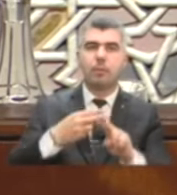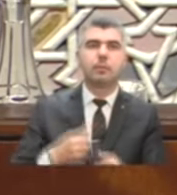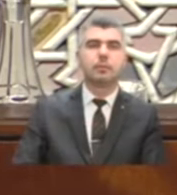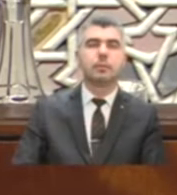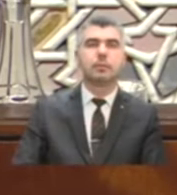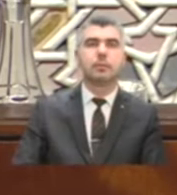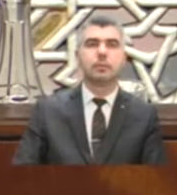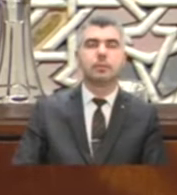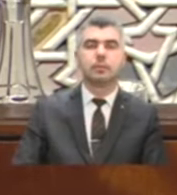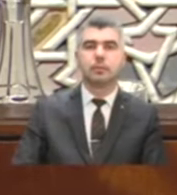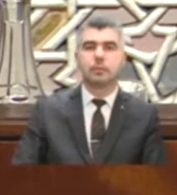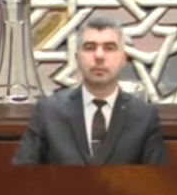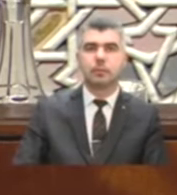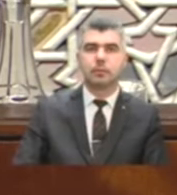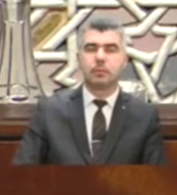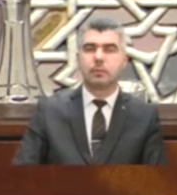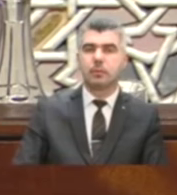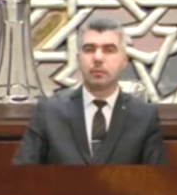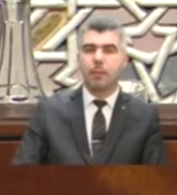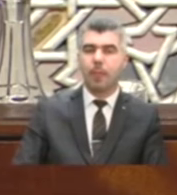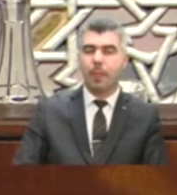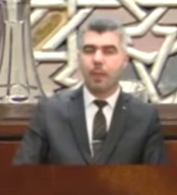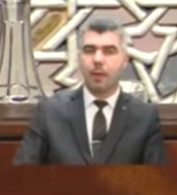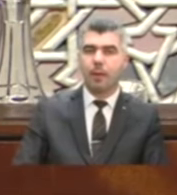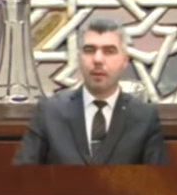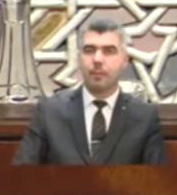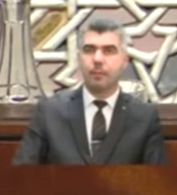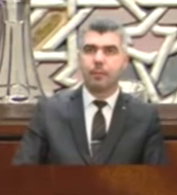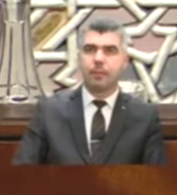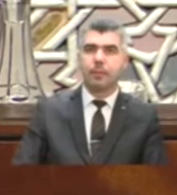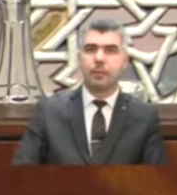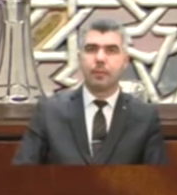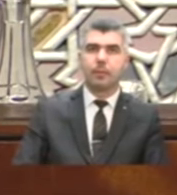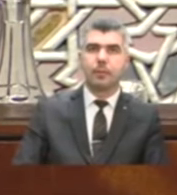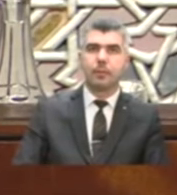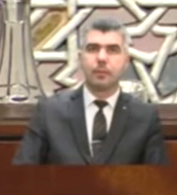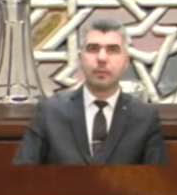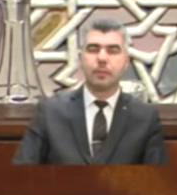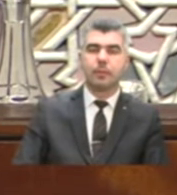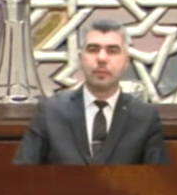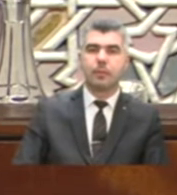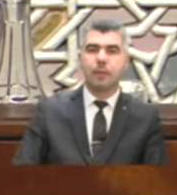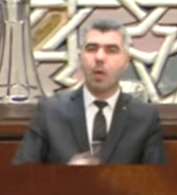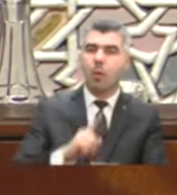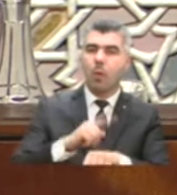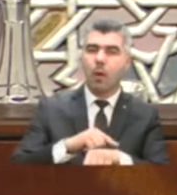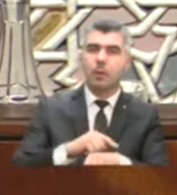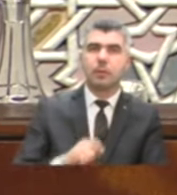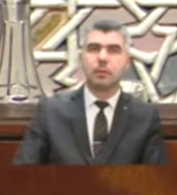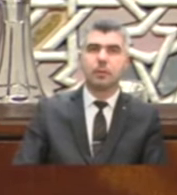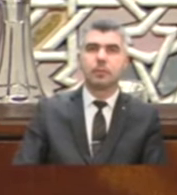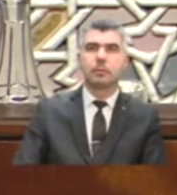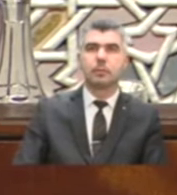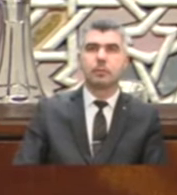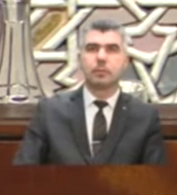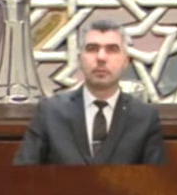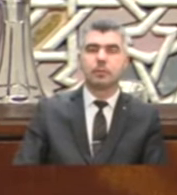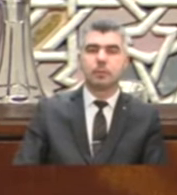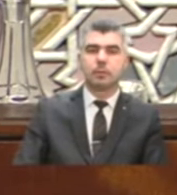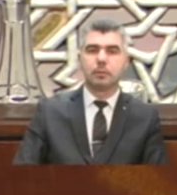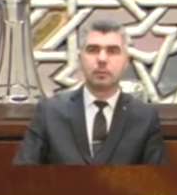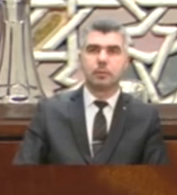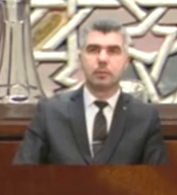ما كاينش شي تعقيب إضافي آخر؟ تفضل السيد الوزير. هل عندي الوقت؟ شحال الوقت عندي؟ عندك جوج